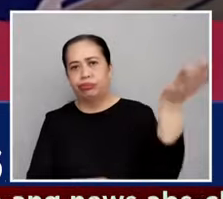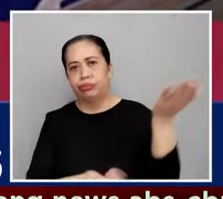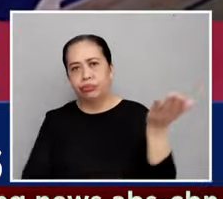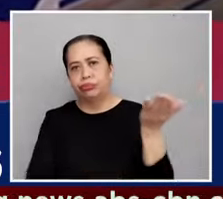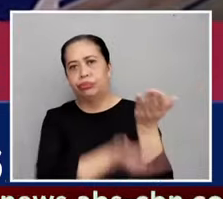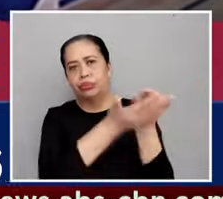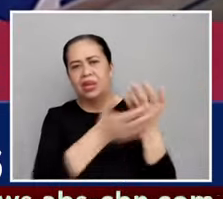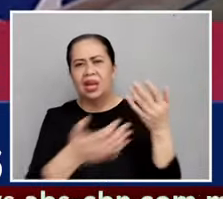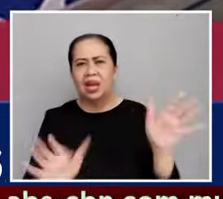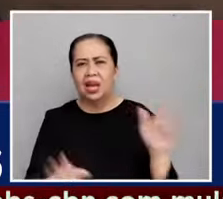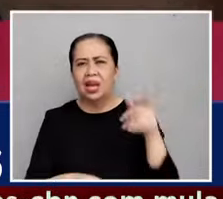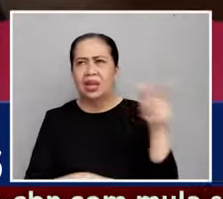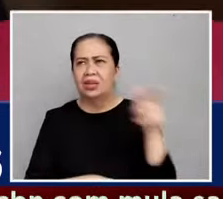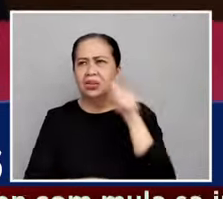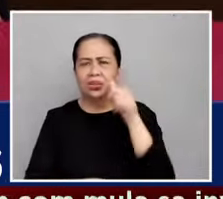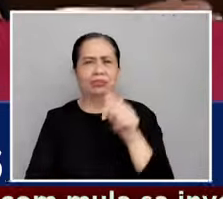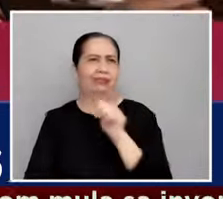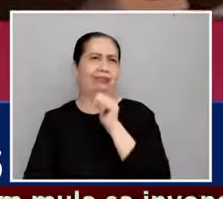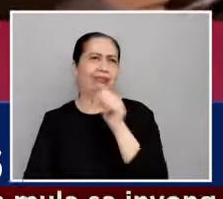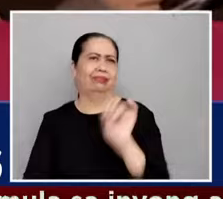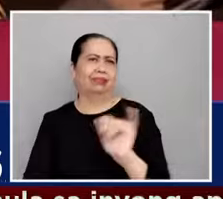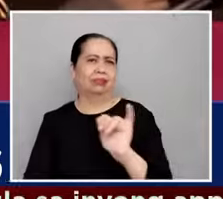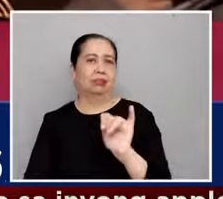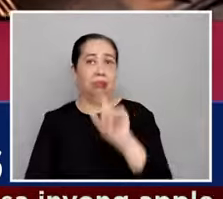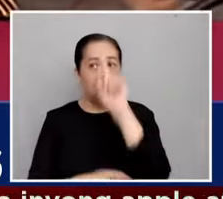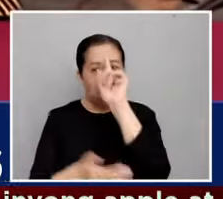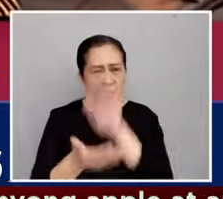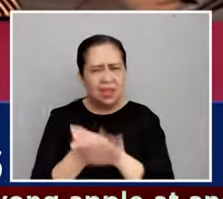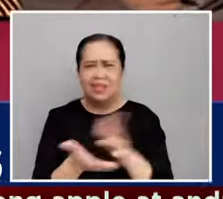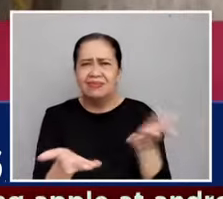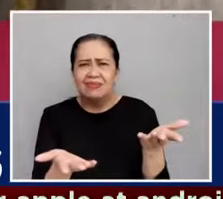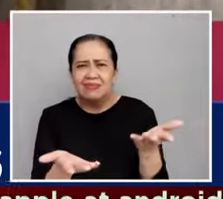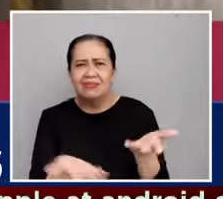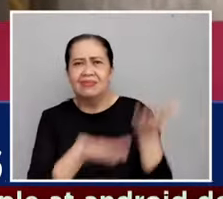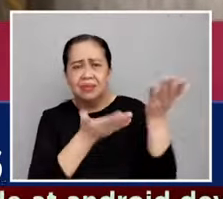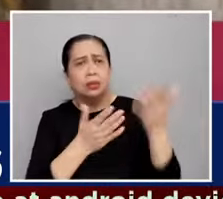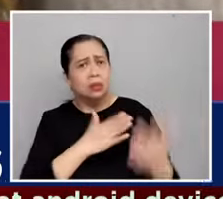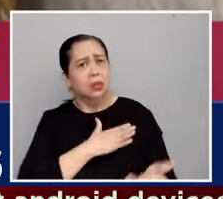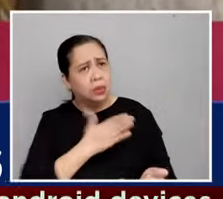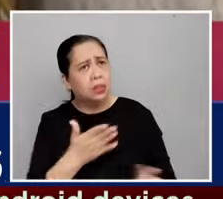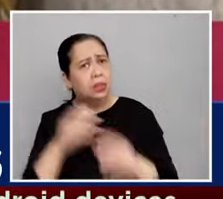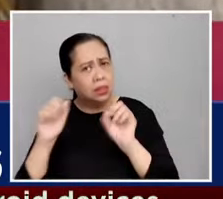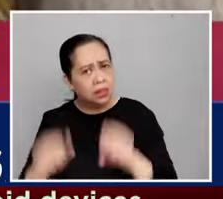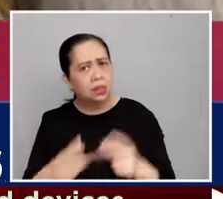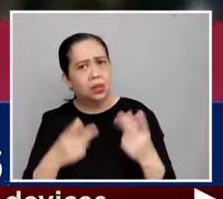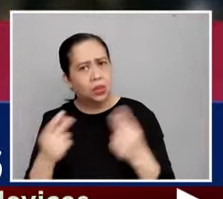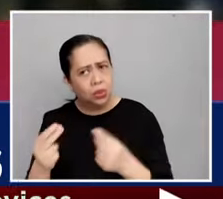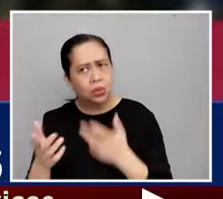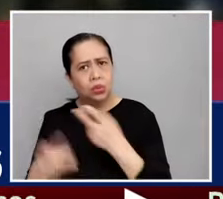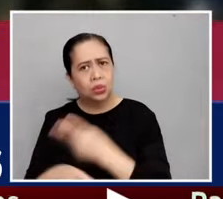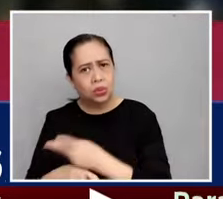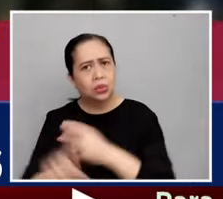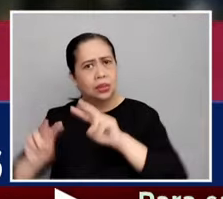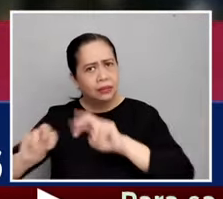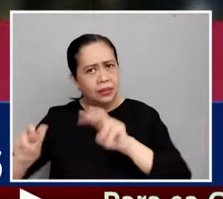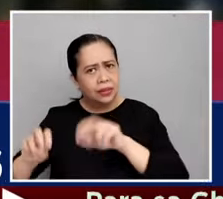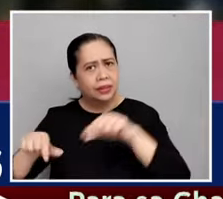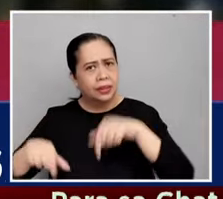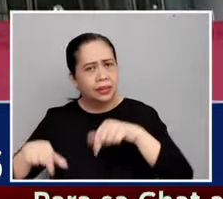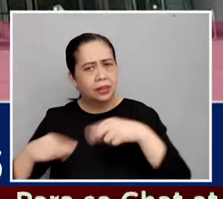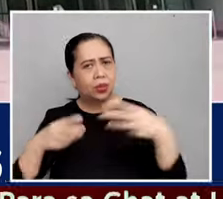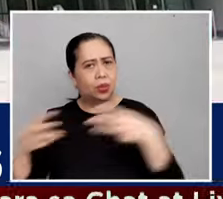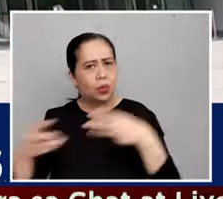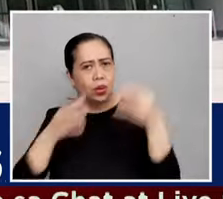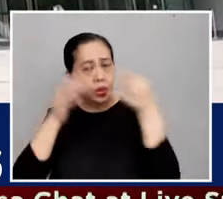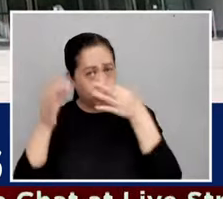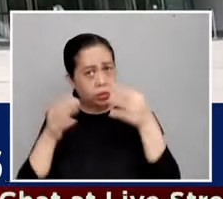ay parang they will not be convinced that we are willing and able to conduct a genuine investigation ng war on